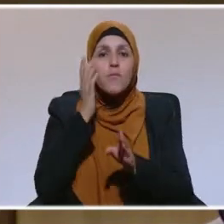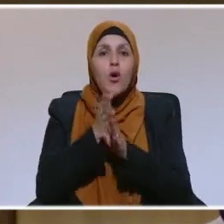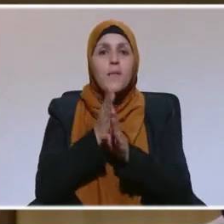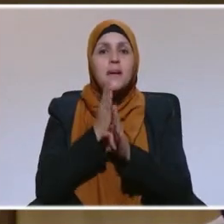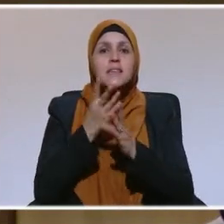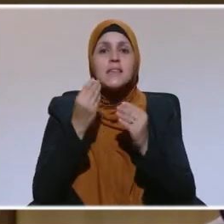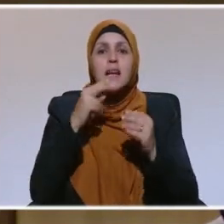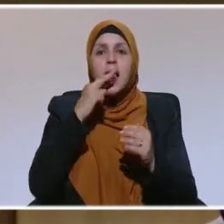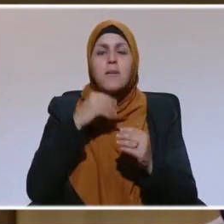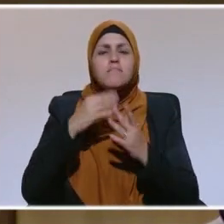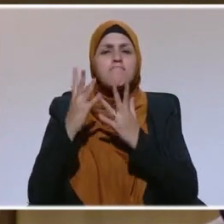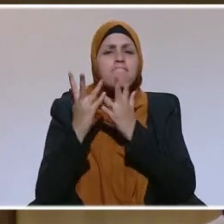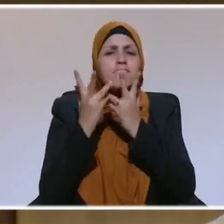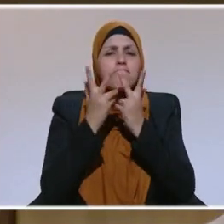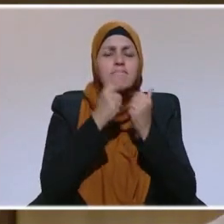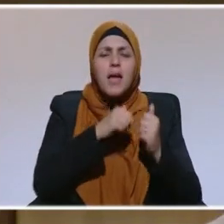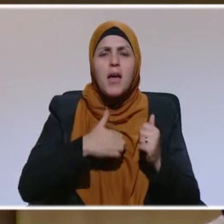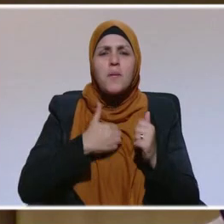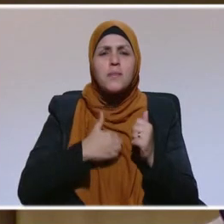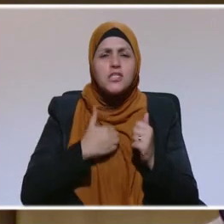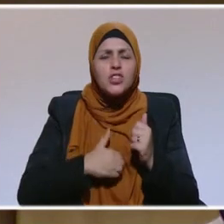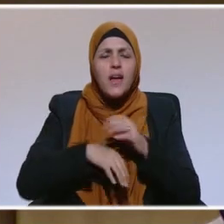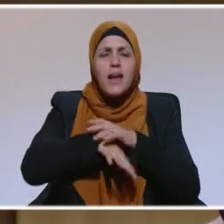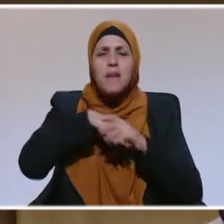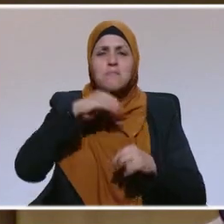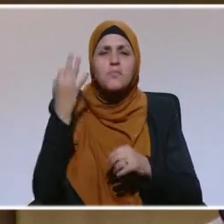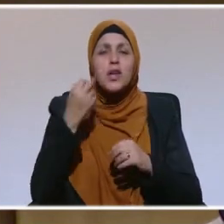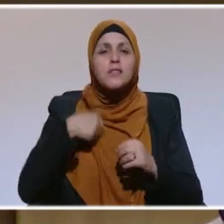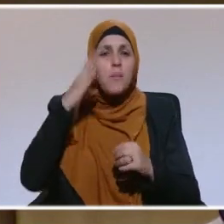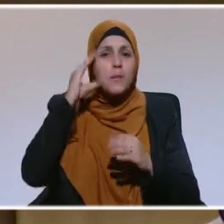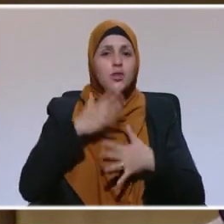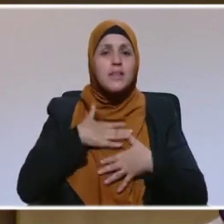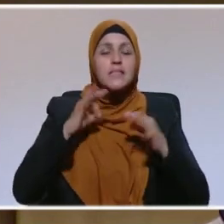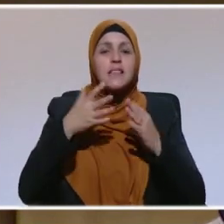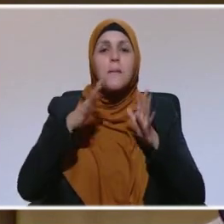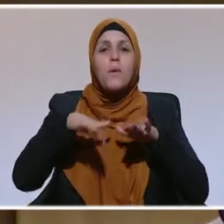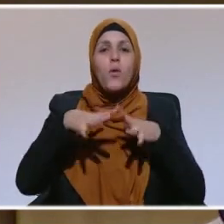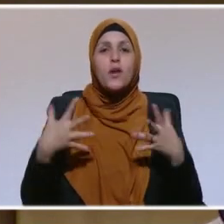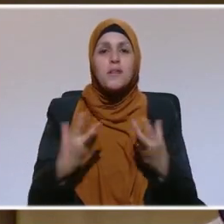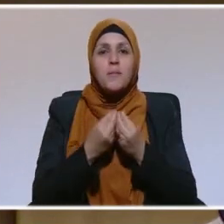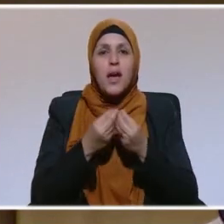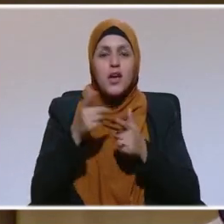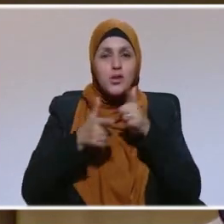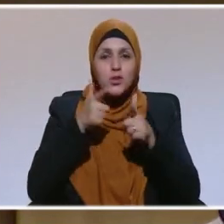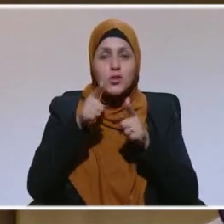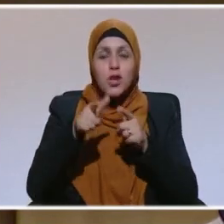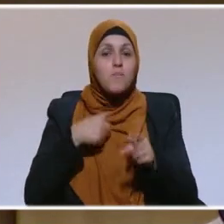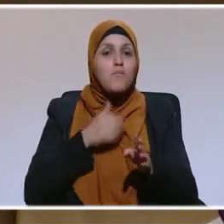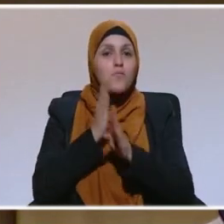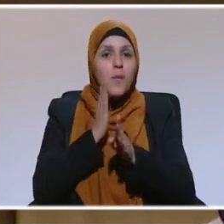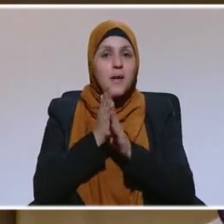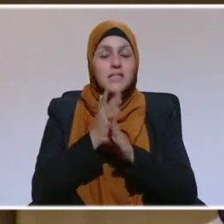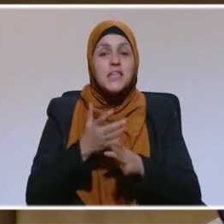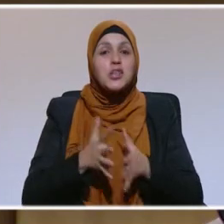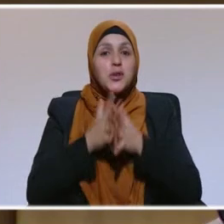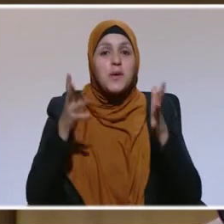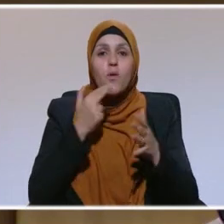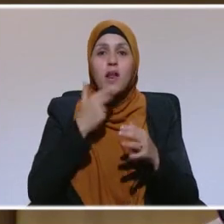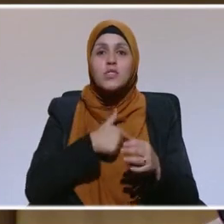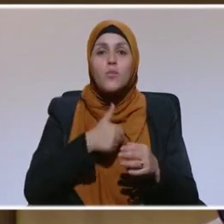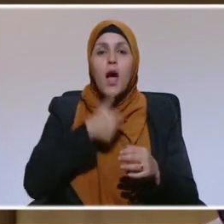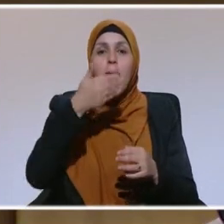الحقيقة سيمفونية من المشاعر والأحاسيس. يسعدني جدا يكونوا معايا في الاستوديو نجوم المسلسل، النجم الكبير أحمد